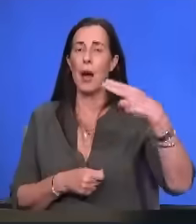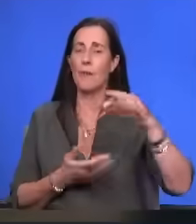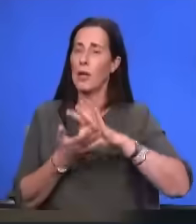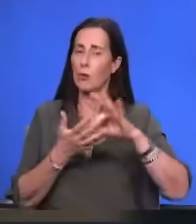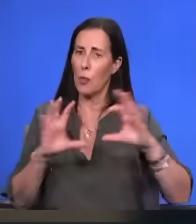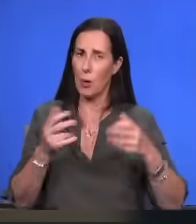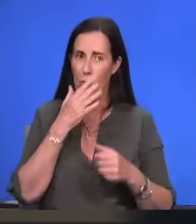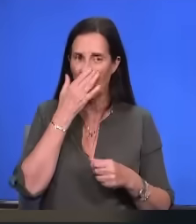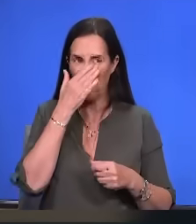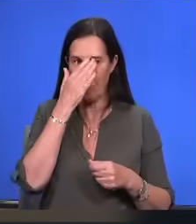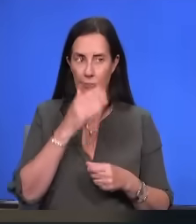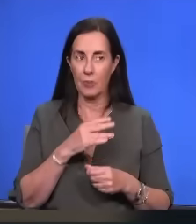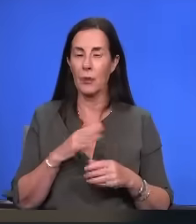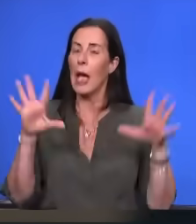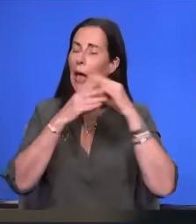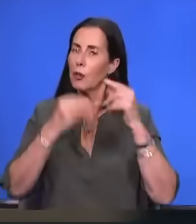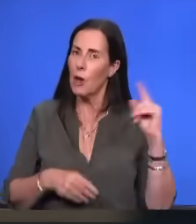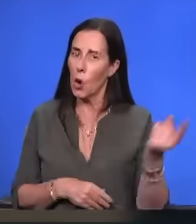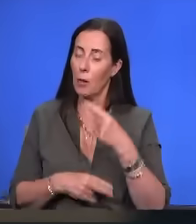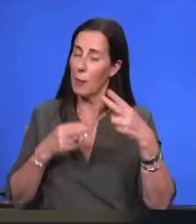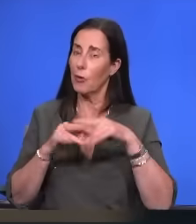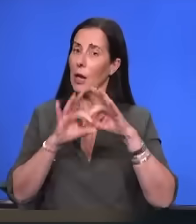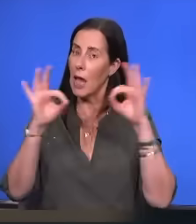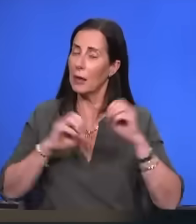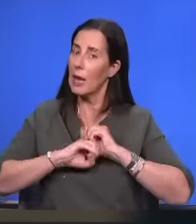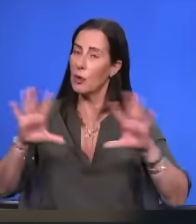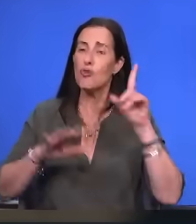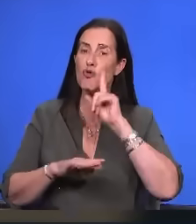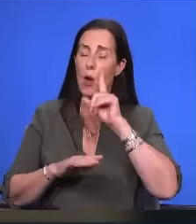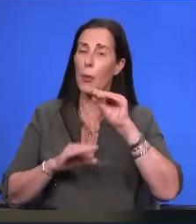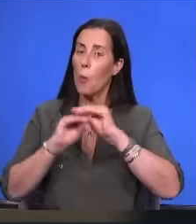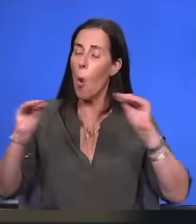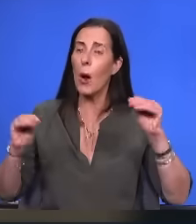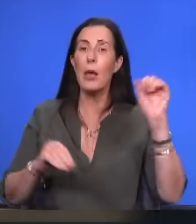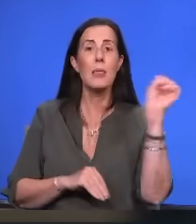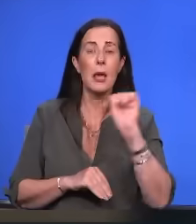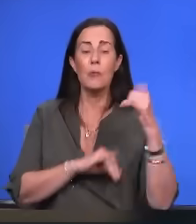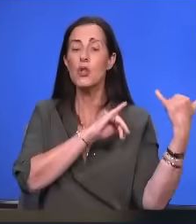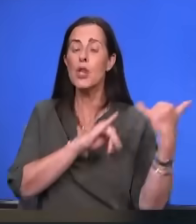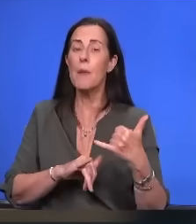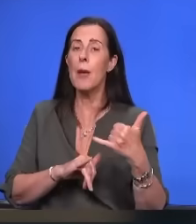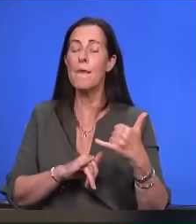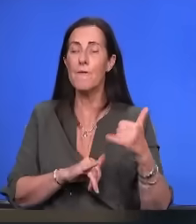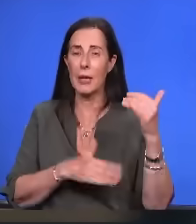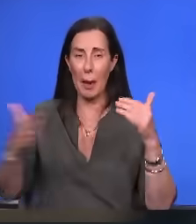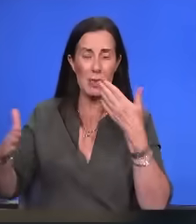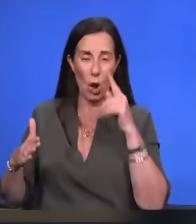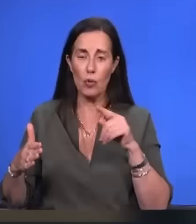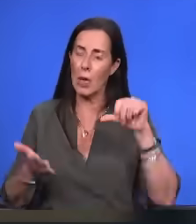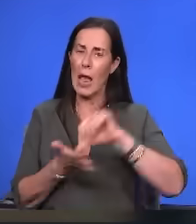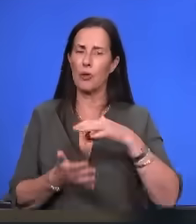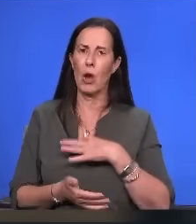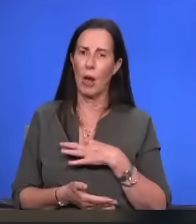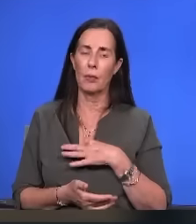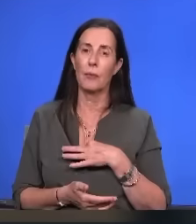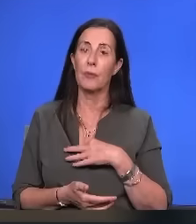בקבוצה. ערב טוב לכולם. בקרוב נתחיל לפרסם שמות של מורי נהיגה שמביאים את עזריה ומזרח ירושלים לעירנו.